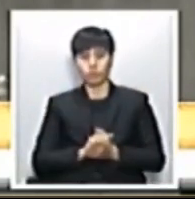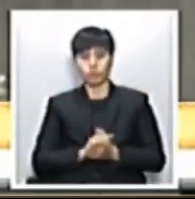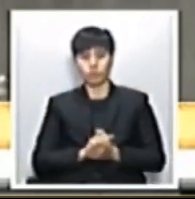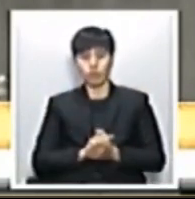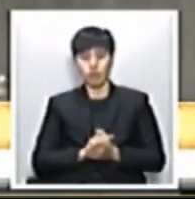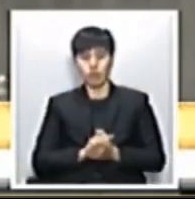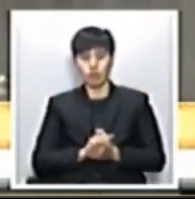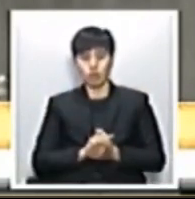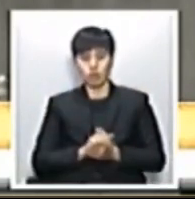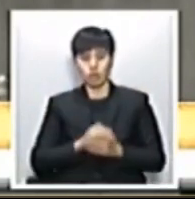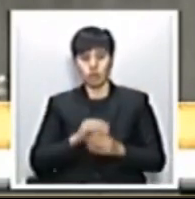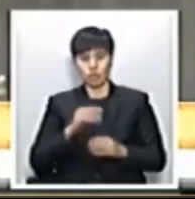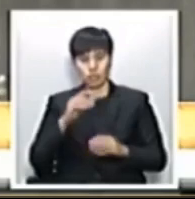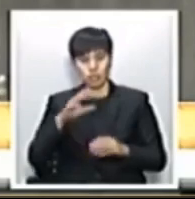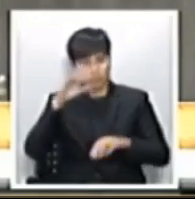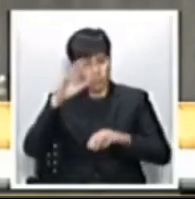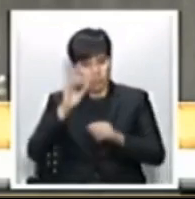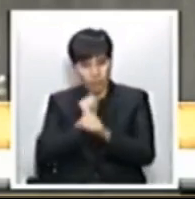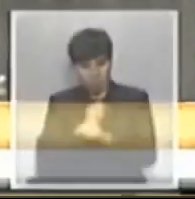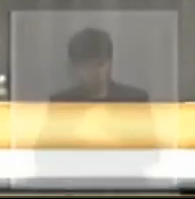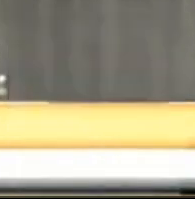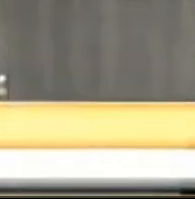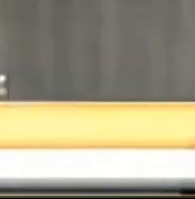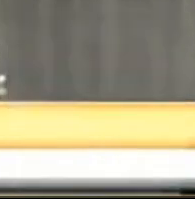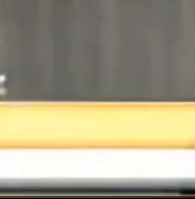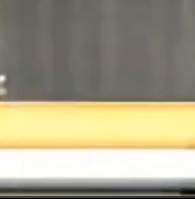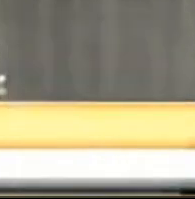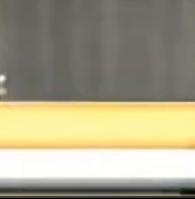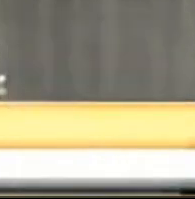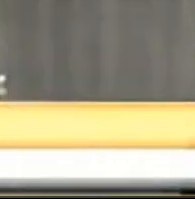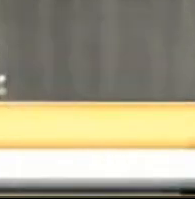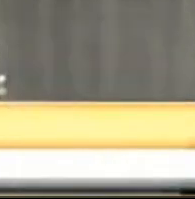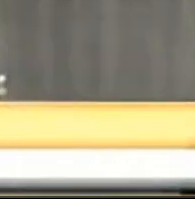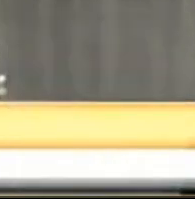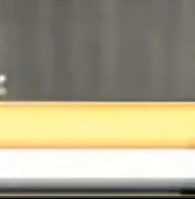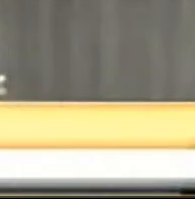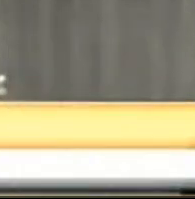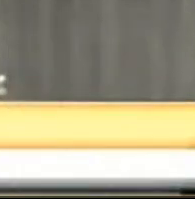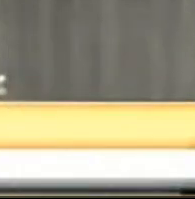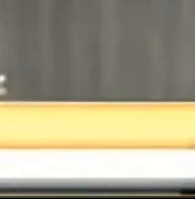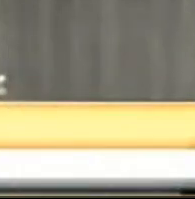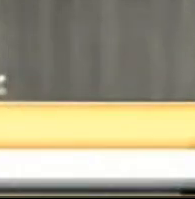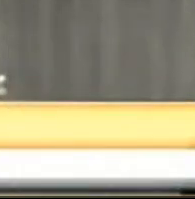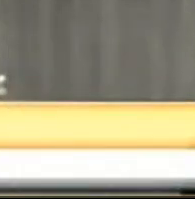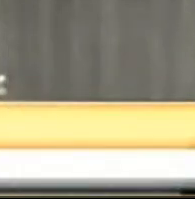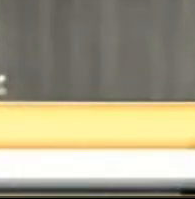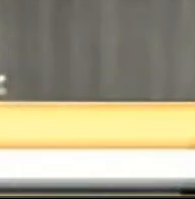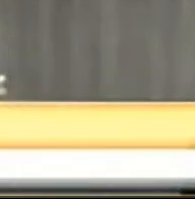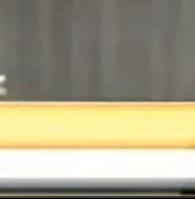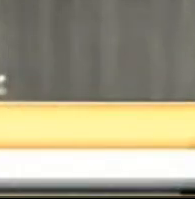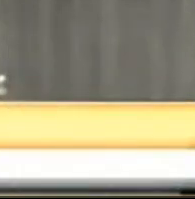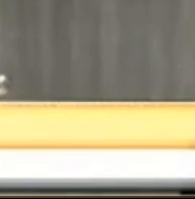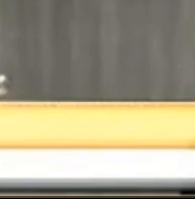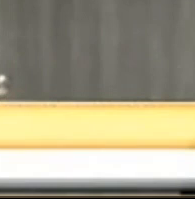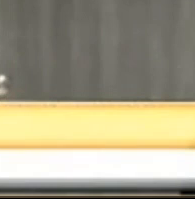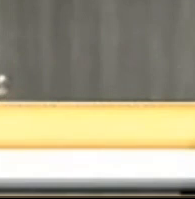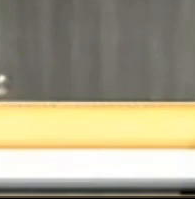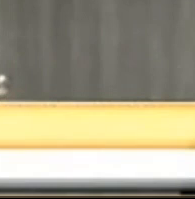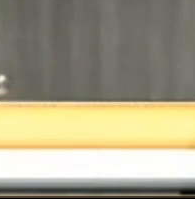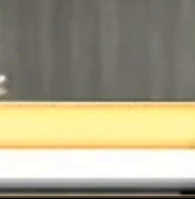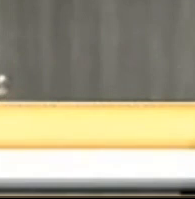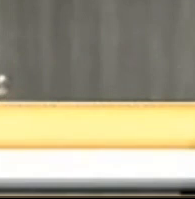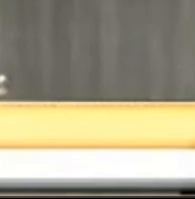เด็ดขาดรัดกุมและรวดเร็วดูแลเหยื่ออย่าให้เหยื่อรู้สึกว่าถูกกระทำซ้ำสองอีก